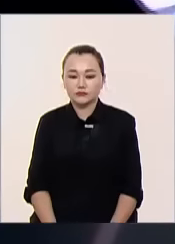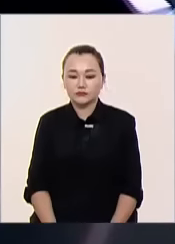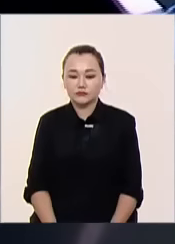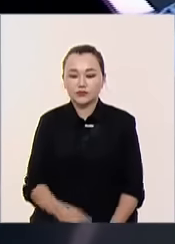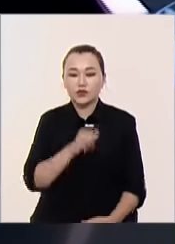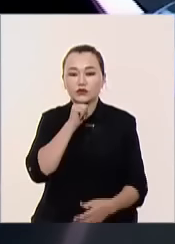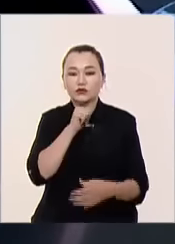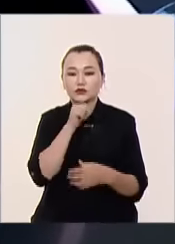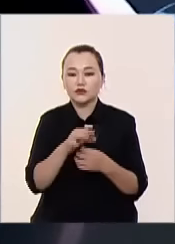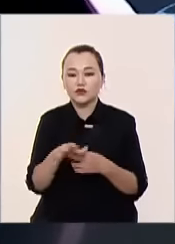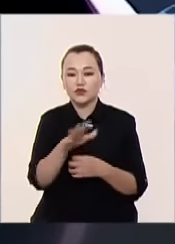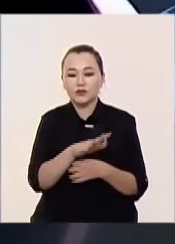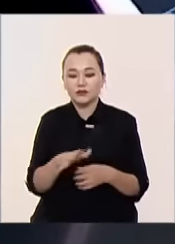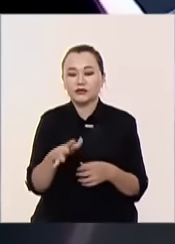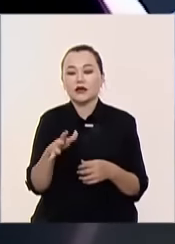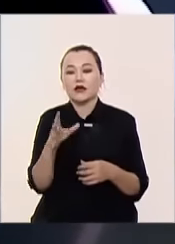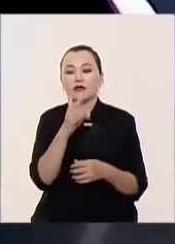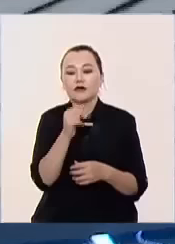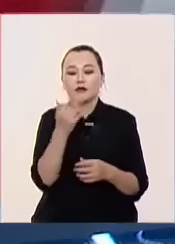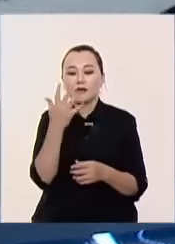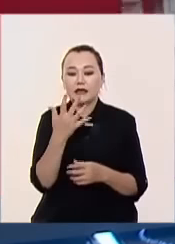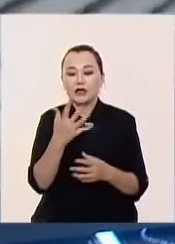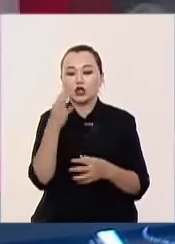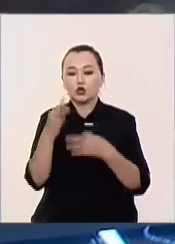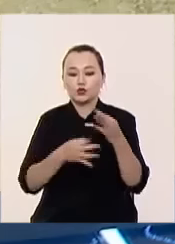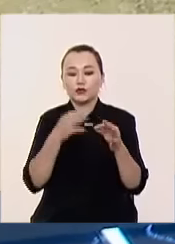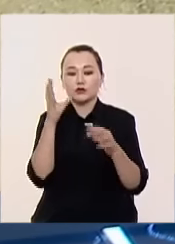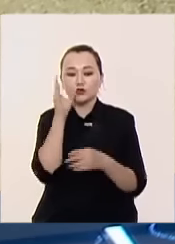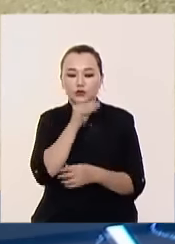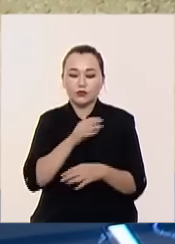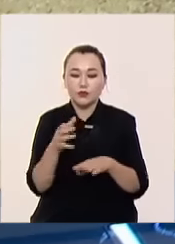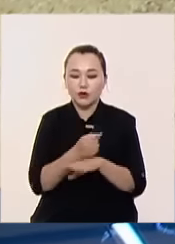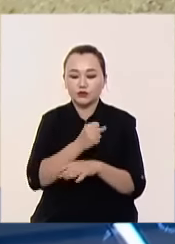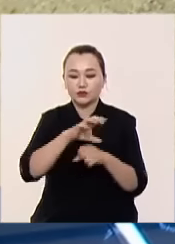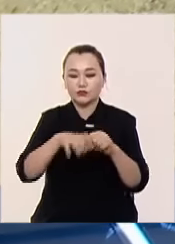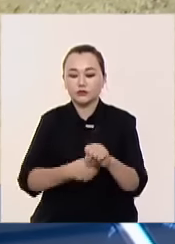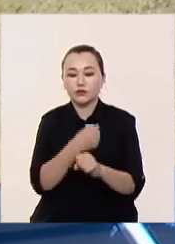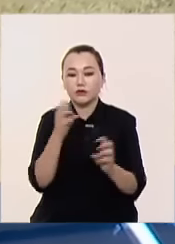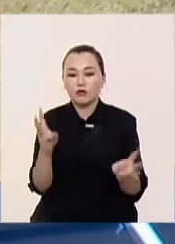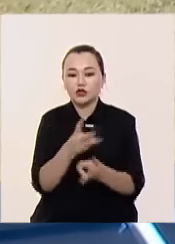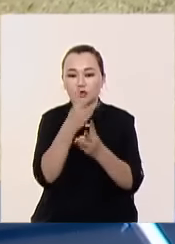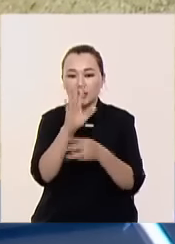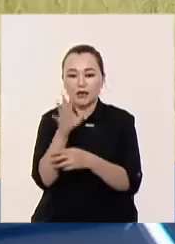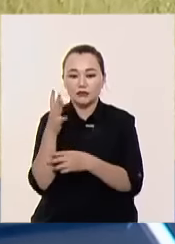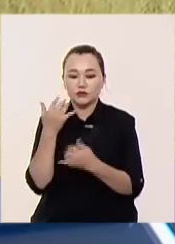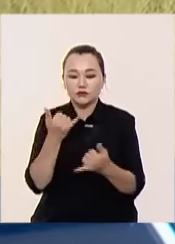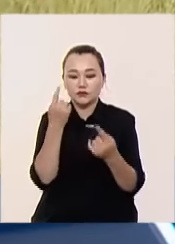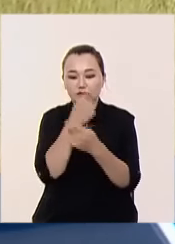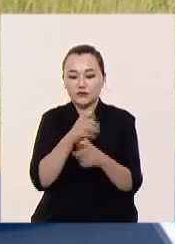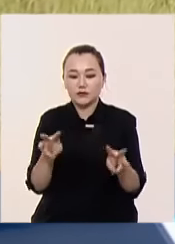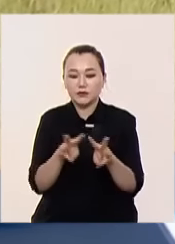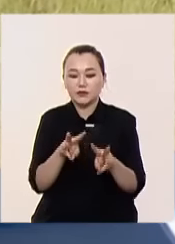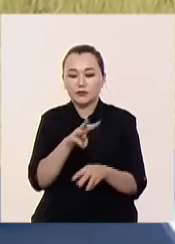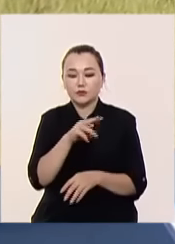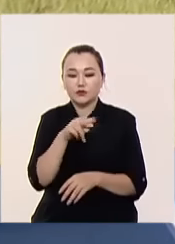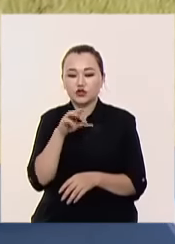В Костанайской области наконец-то на 5-е сутки удалось локализовать лесной пожар. Об этом сегодня заявил министр ПУЧС.